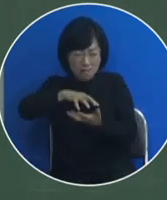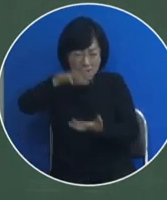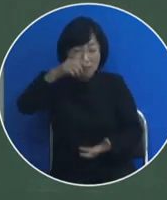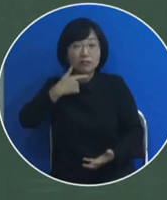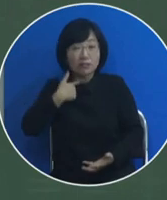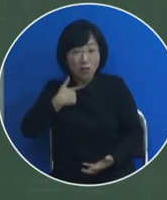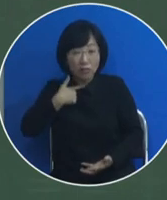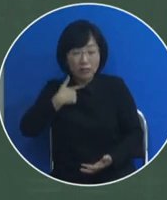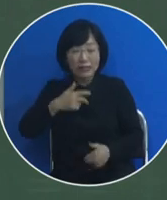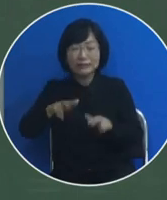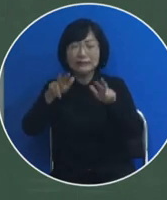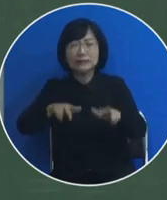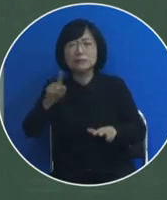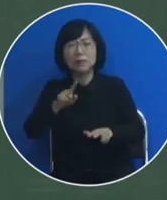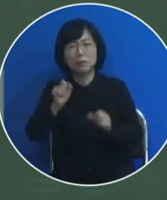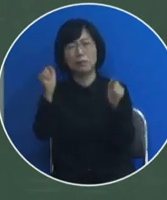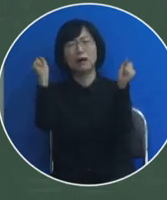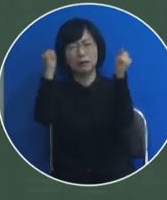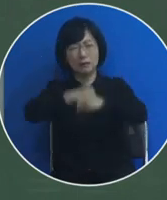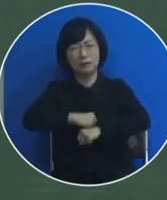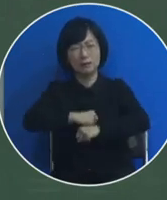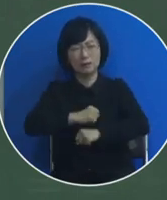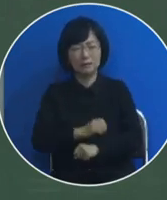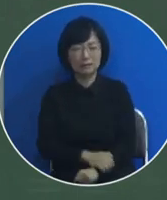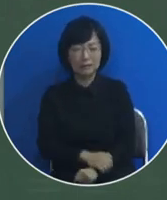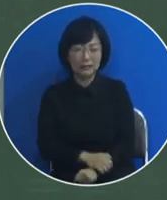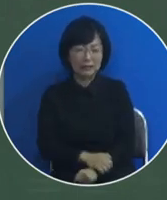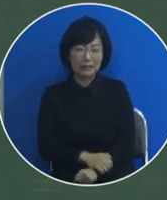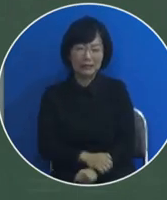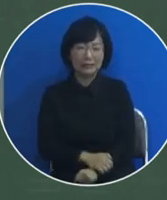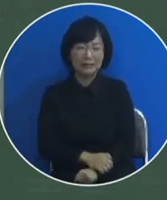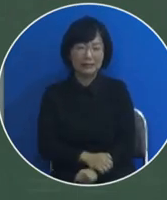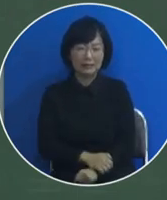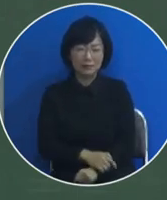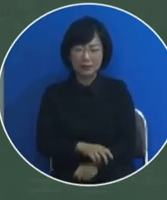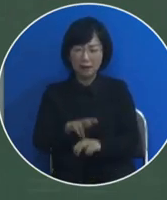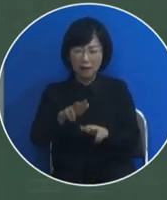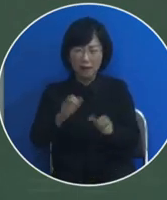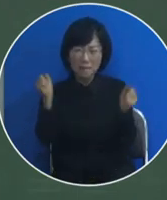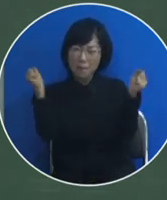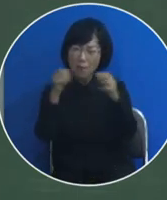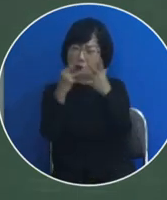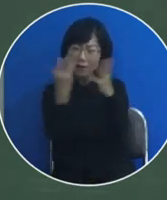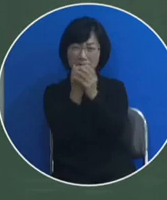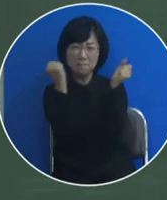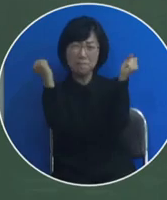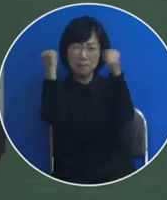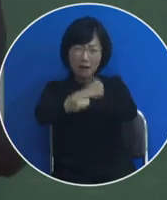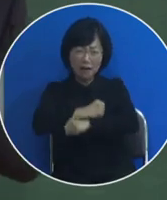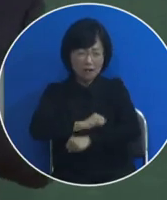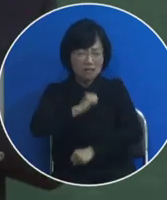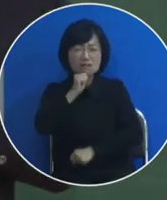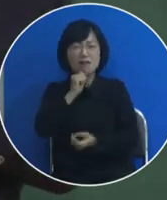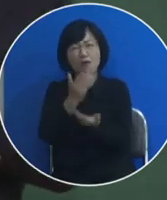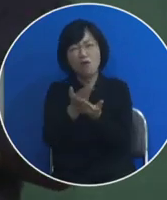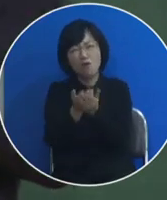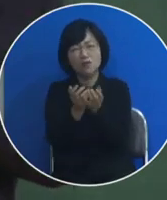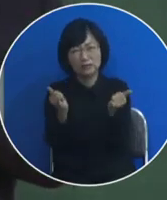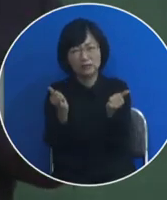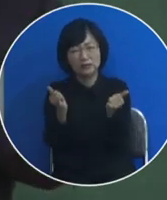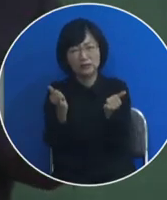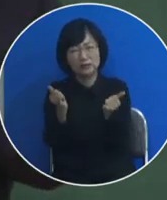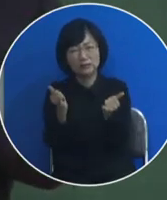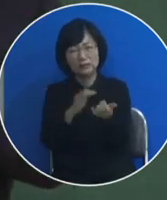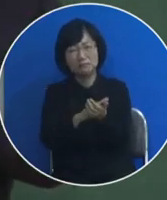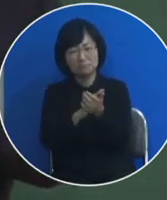destroyed. 그 망한 게 뭐 또 기준이 애매한데 그냥 거지 됐는데 거지 됐다고 해서 망한 건 아닙니다. 그렇죠. And the standard measurement for perishing is